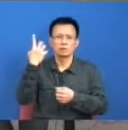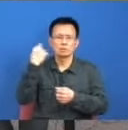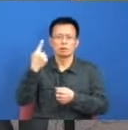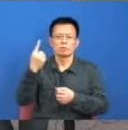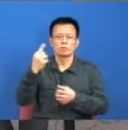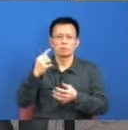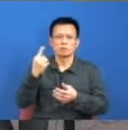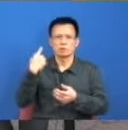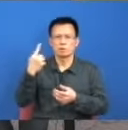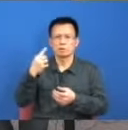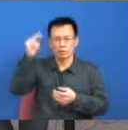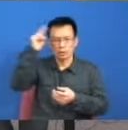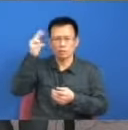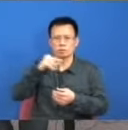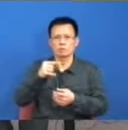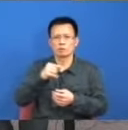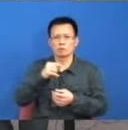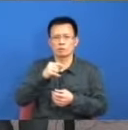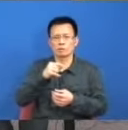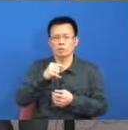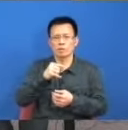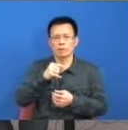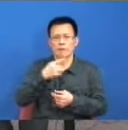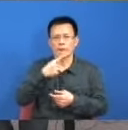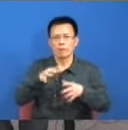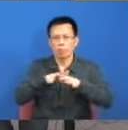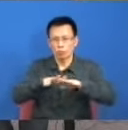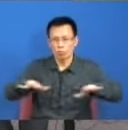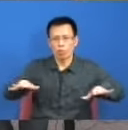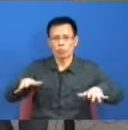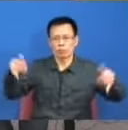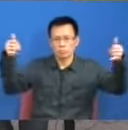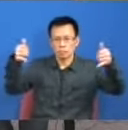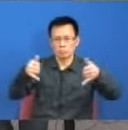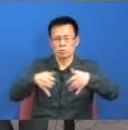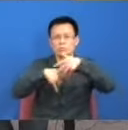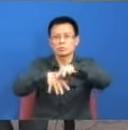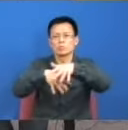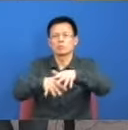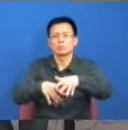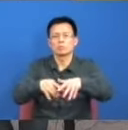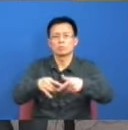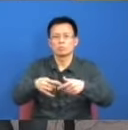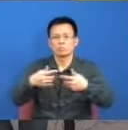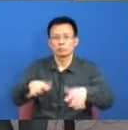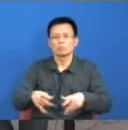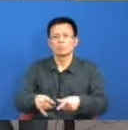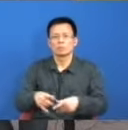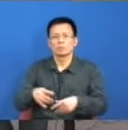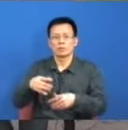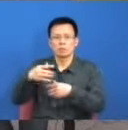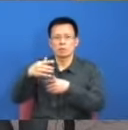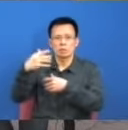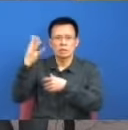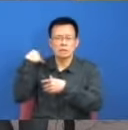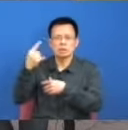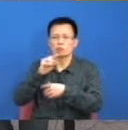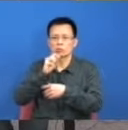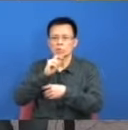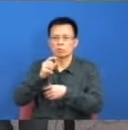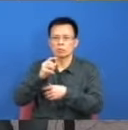時候經常出現即所謂和平集會完結之後，咁有啲人就用一啲平時唔係太多人用嘅方